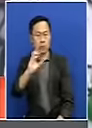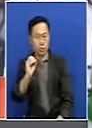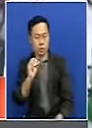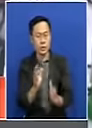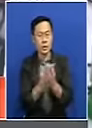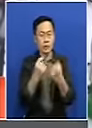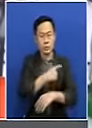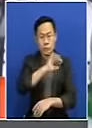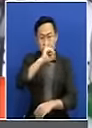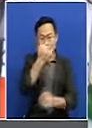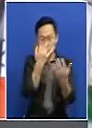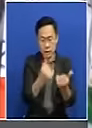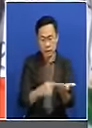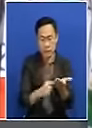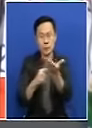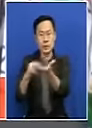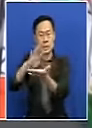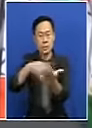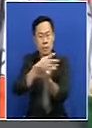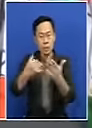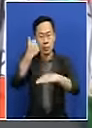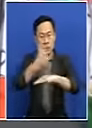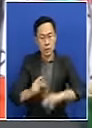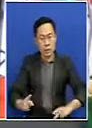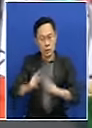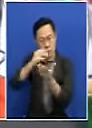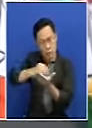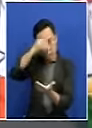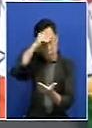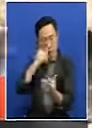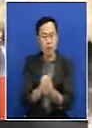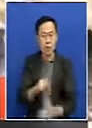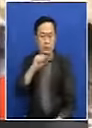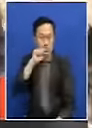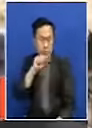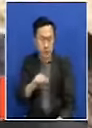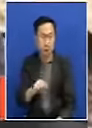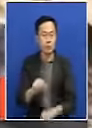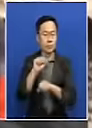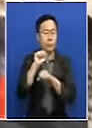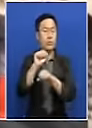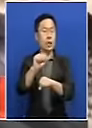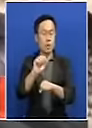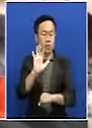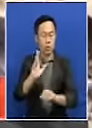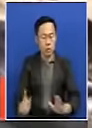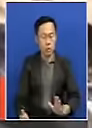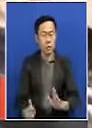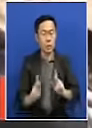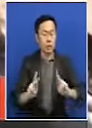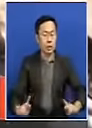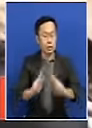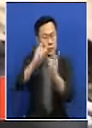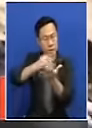2559/2560 และวันจันทร์ที่จะถึงนี้จะเสนอให้รัฐมนตรีว่าการกระทรวงศึกษาธิการออกคำสั่งเป็นประกาศของกระทรวง